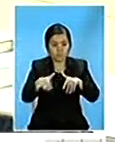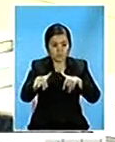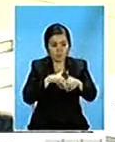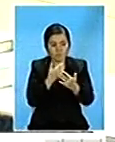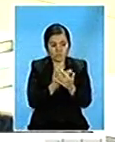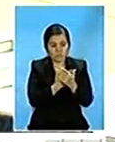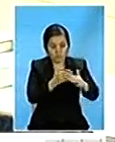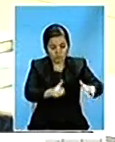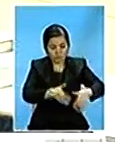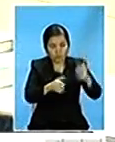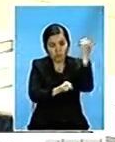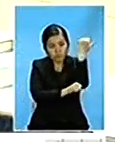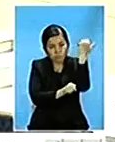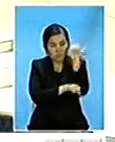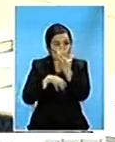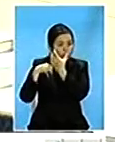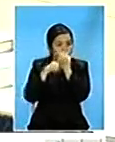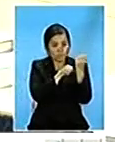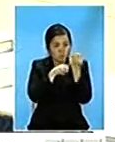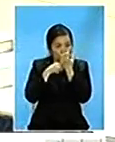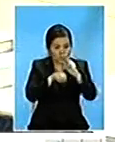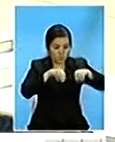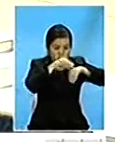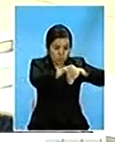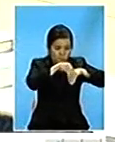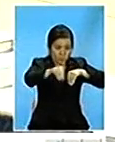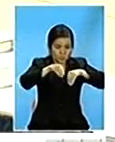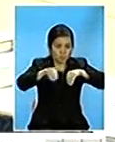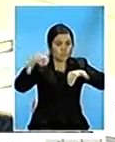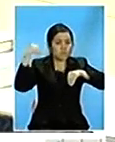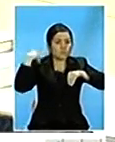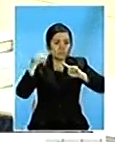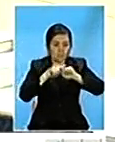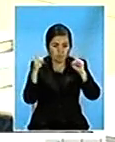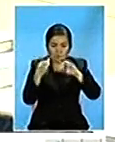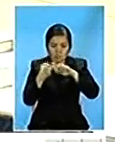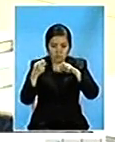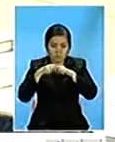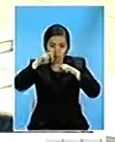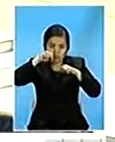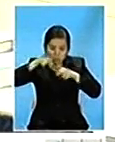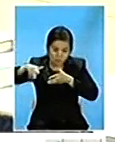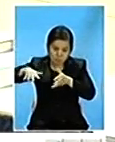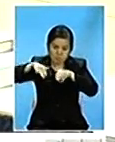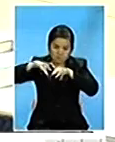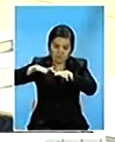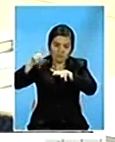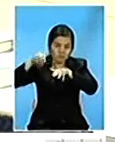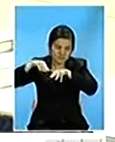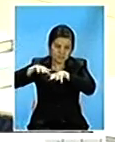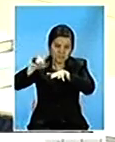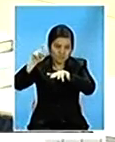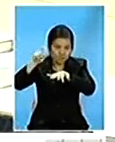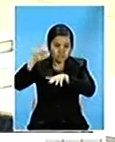ที่คนยากคนจนเนี่ยปลูกอ้อยเนี่ยก็ได้อ่างของท่านเนี่ยแต่ไปนี้มันตื้นมากครับแล้วก็คันอ่างคนจะยก